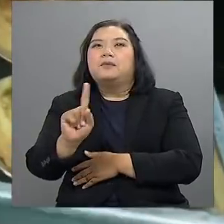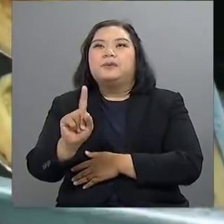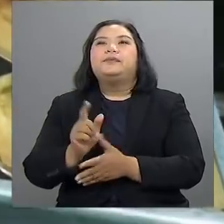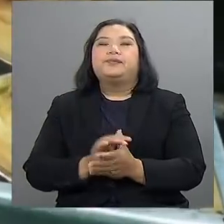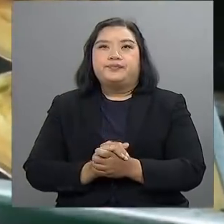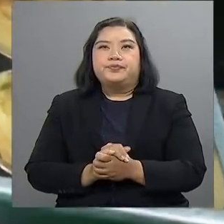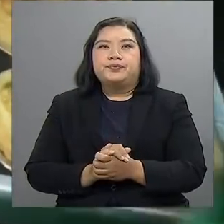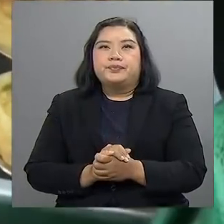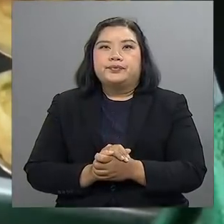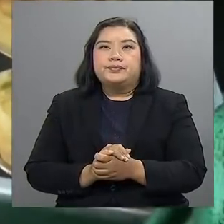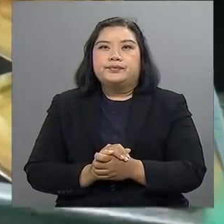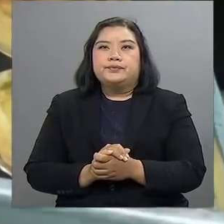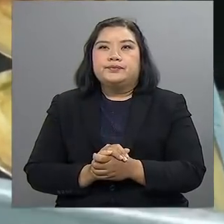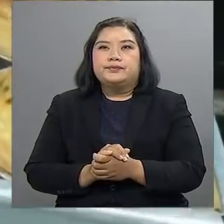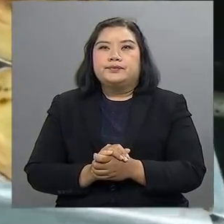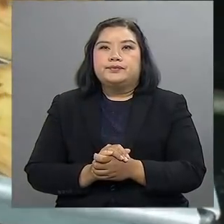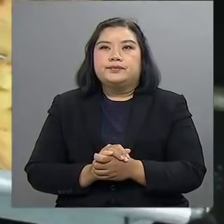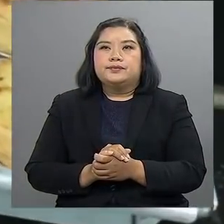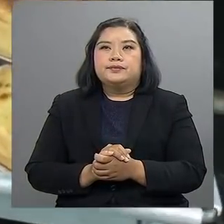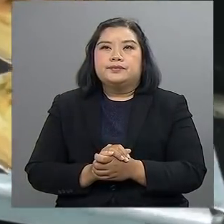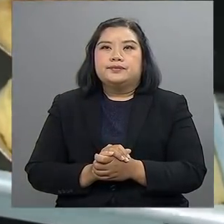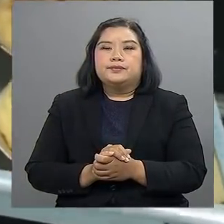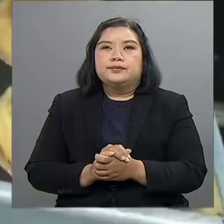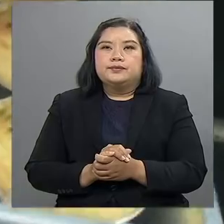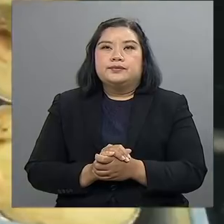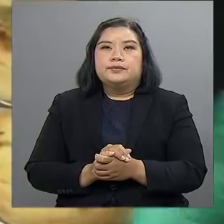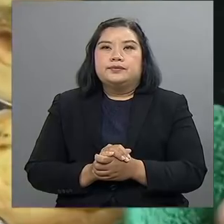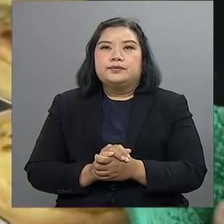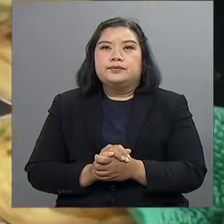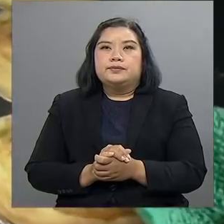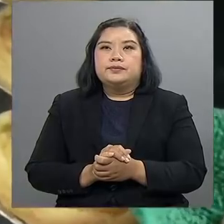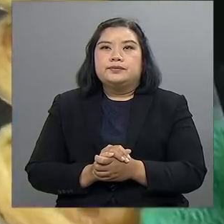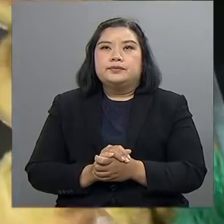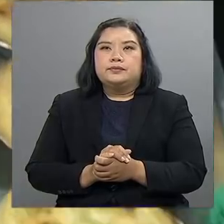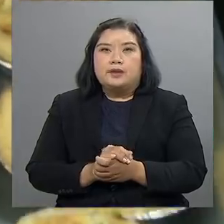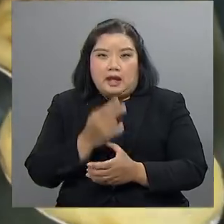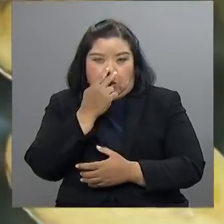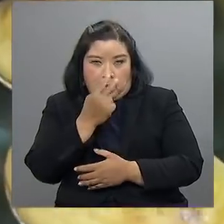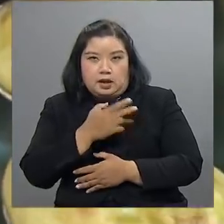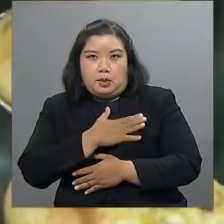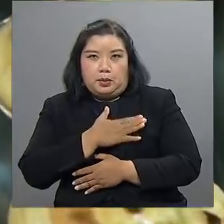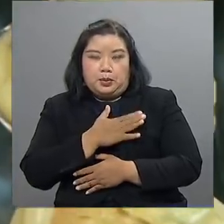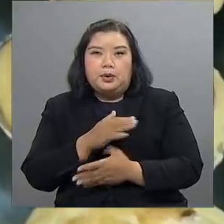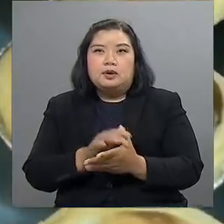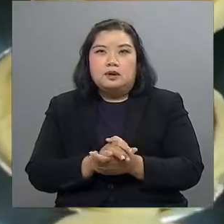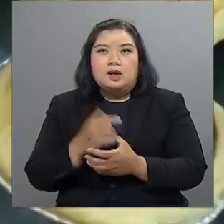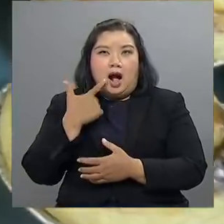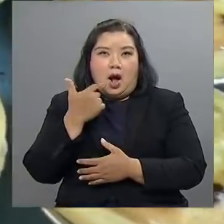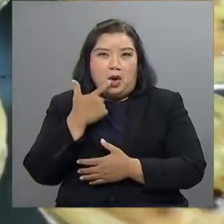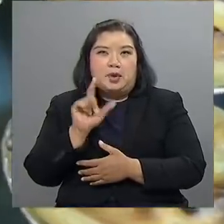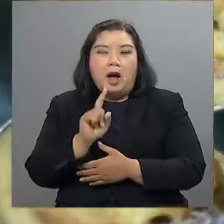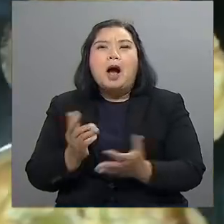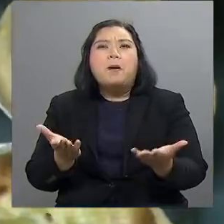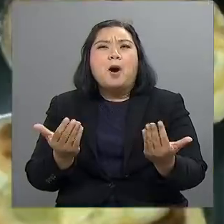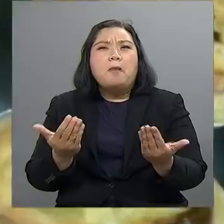อุ้ยน่ากินมาก ทาร์ตเหรอ เบาได้เบาน้องเอ้ยพี่จะตกงานเอา เบาได้เบาคือยังไง เบาได้เบา